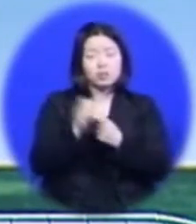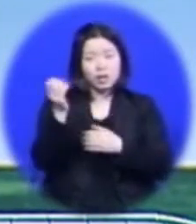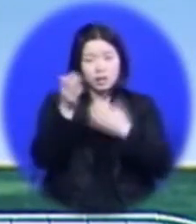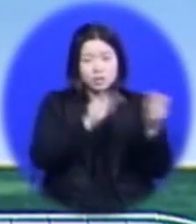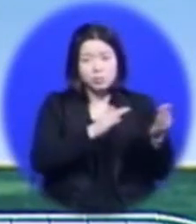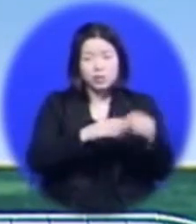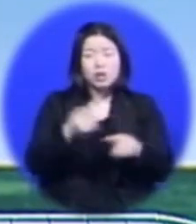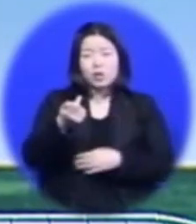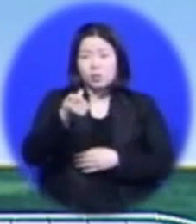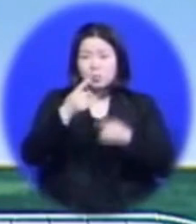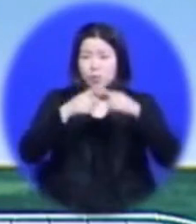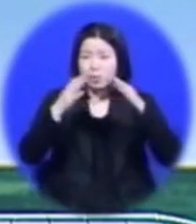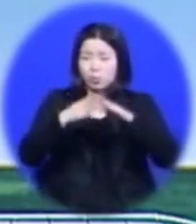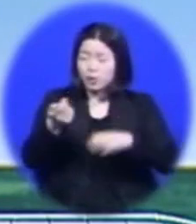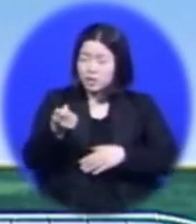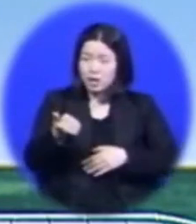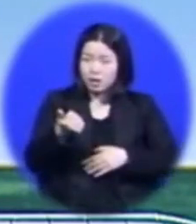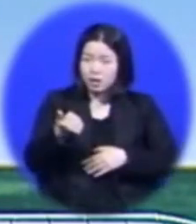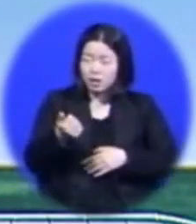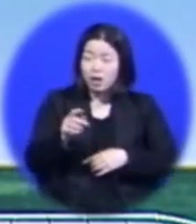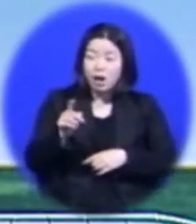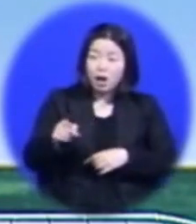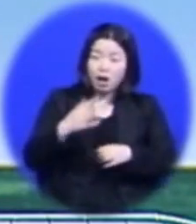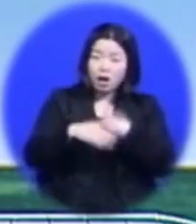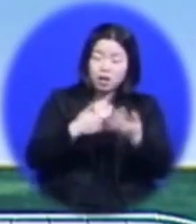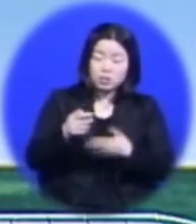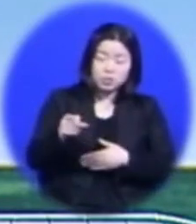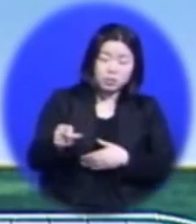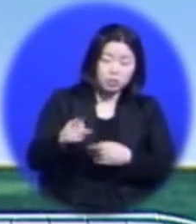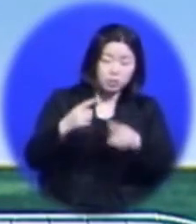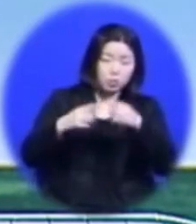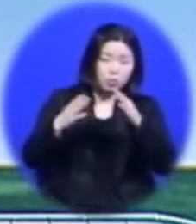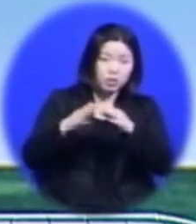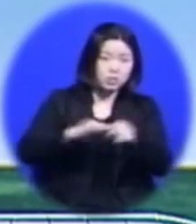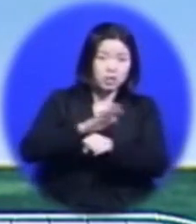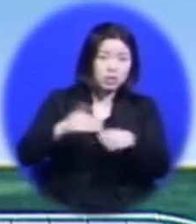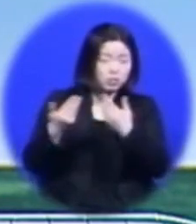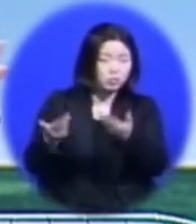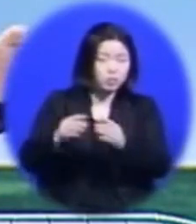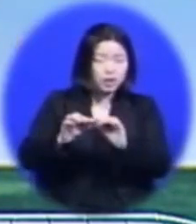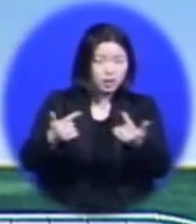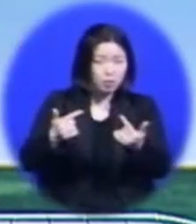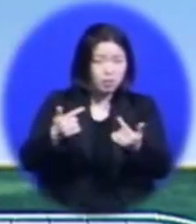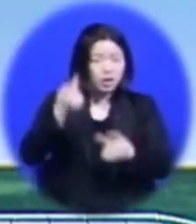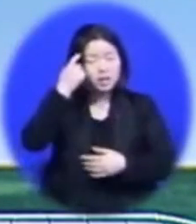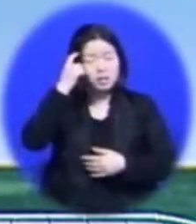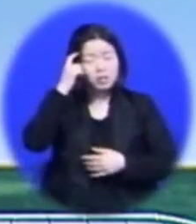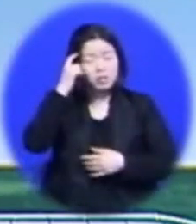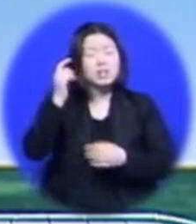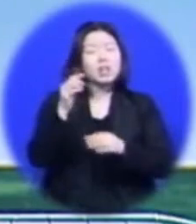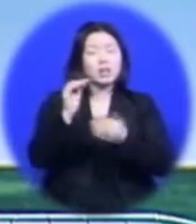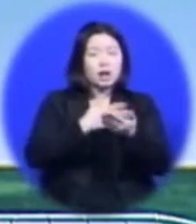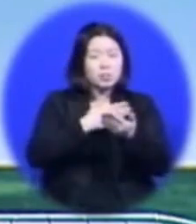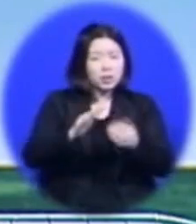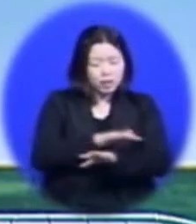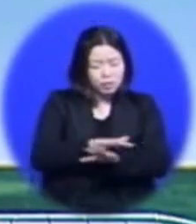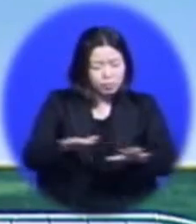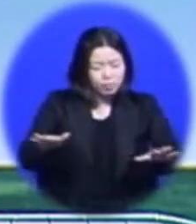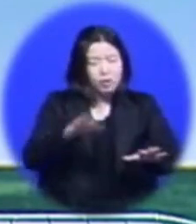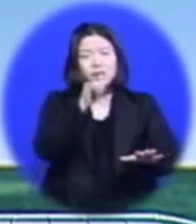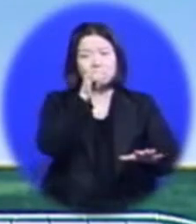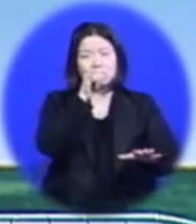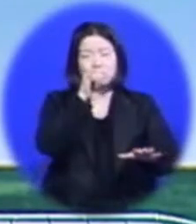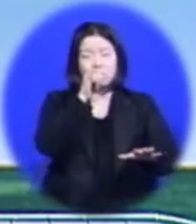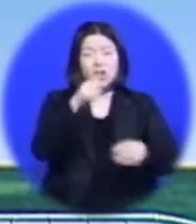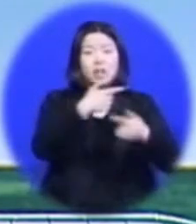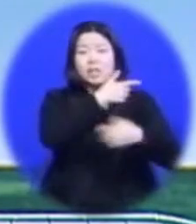그 목사님에게는 사랑을 안 주시나 봐. 이런 판단과 생각이 쫙 깔려 있습니다. 아,